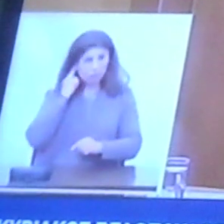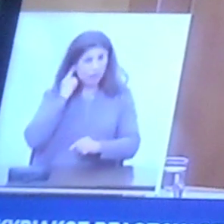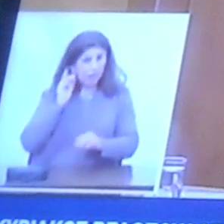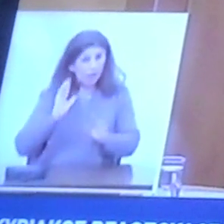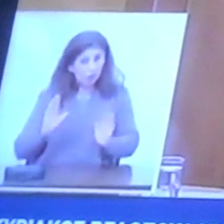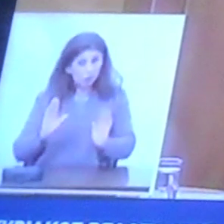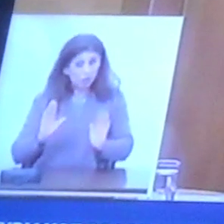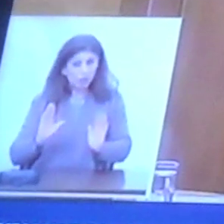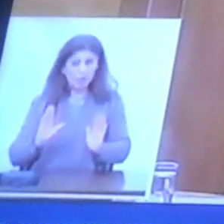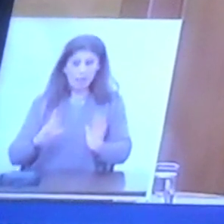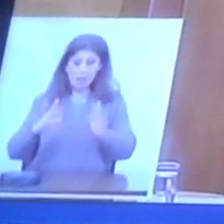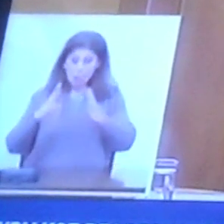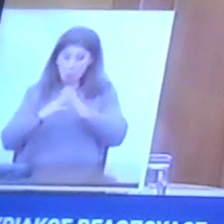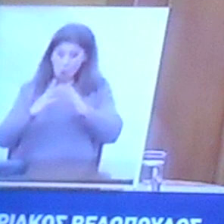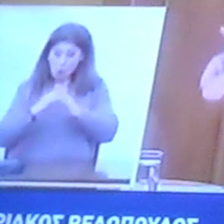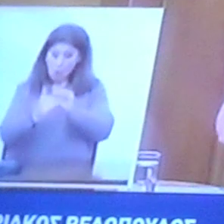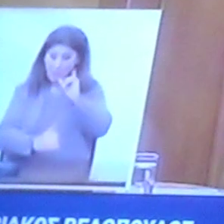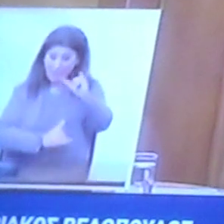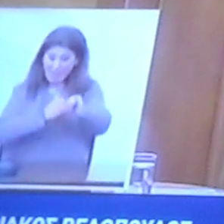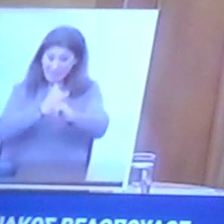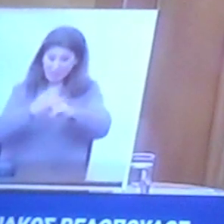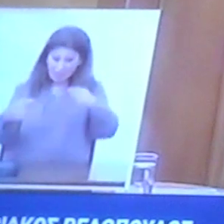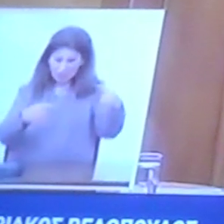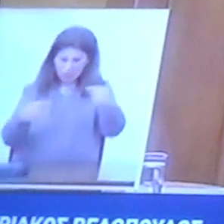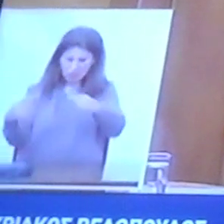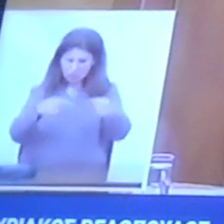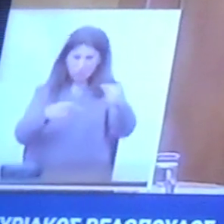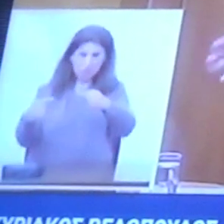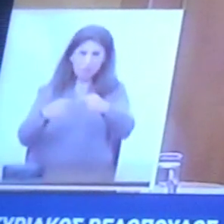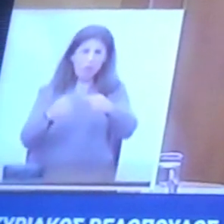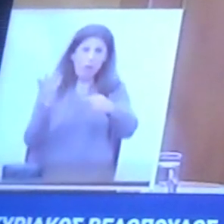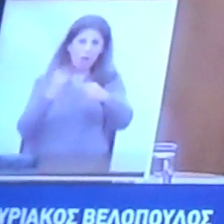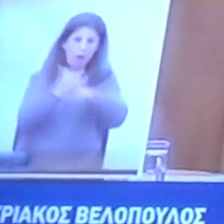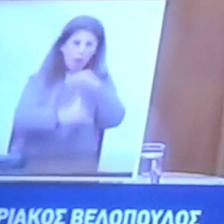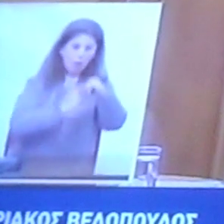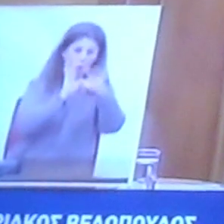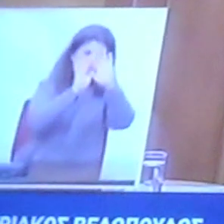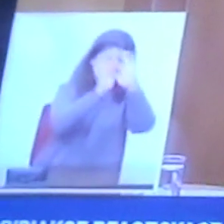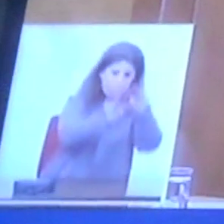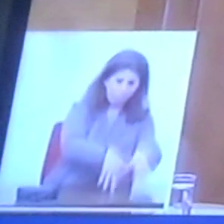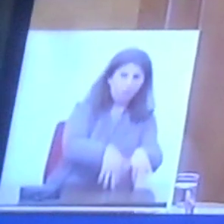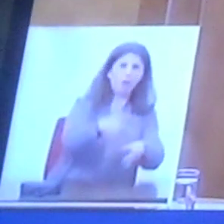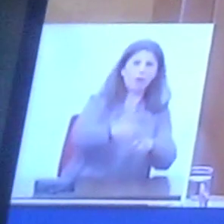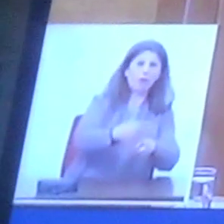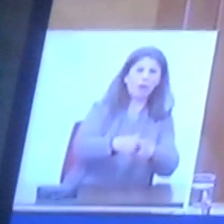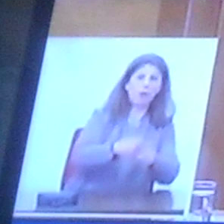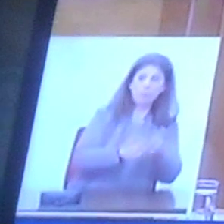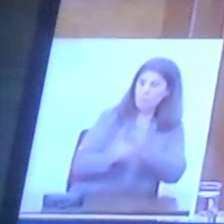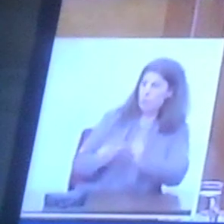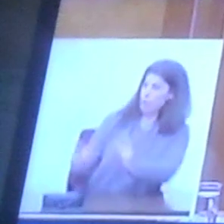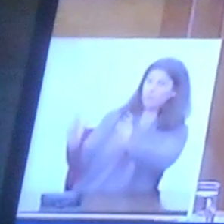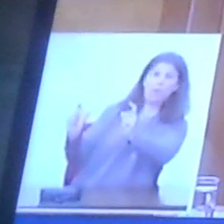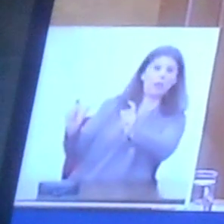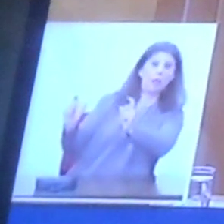πόλεμο είναι το Α και το Ω. Και θα σας πω τώρα ποια είναι η διαφορά της Ελλάδας και της Τουρκίας. Πέρα από ότι είναι ο